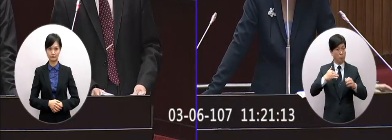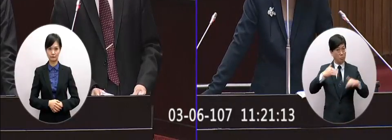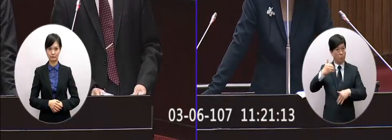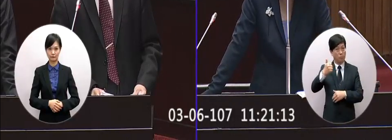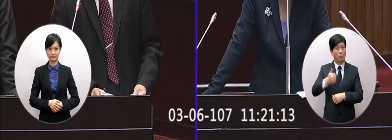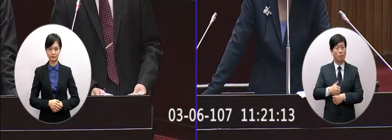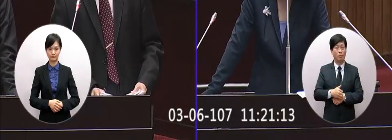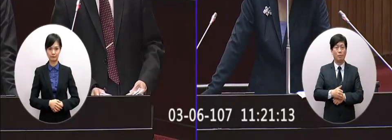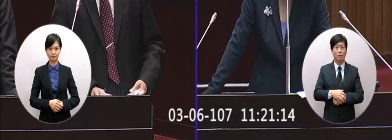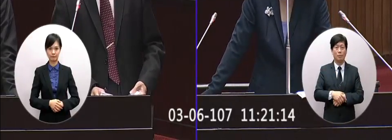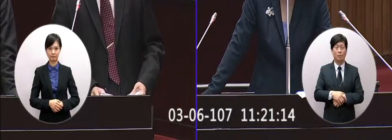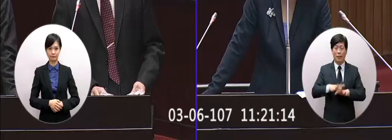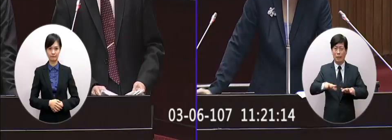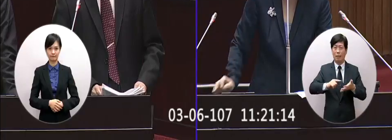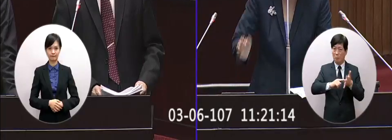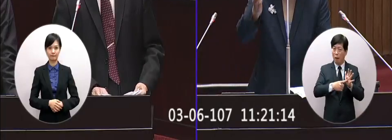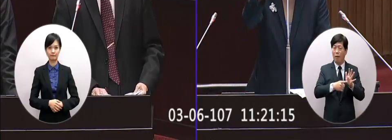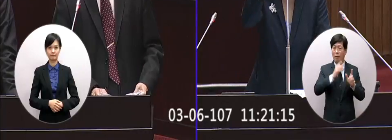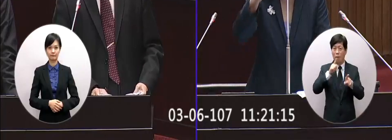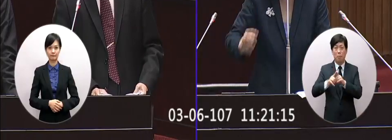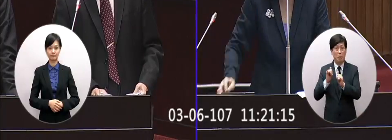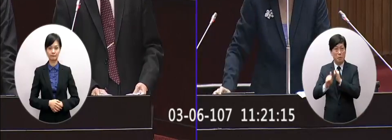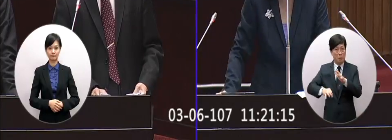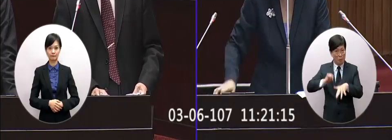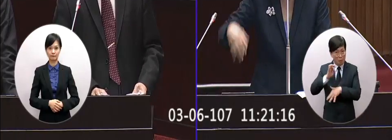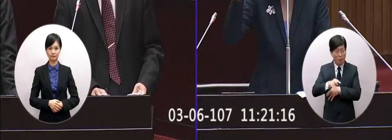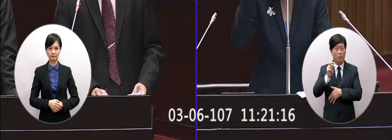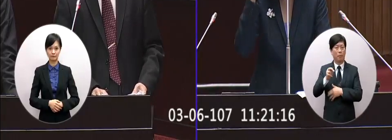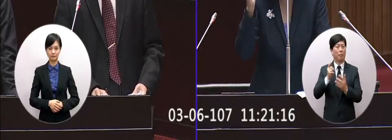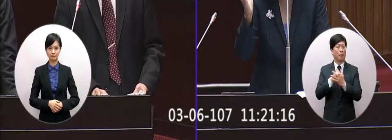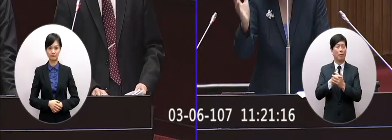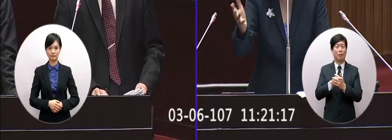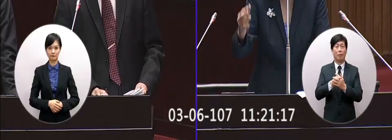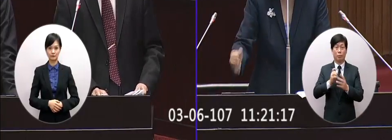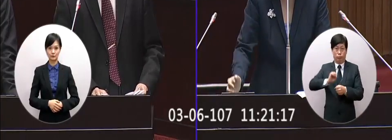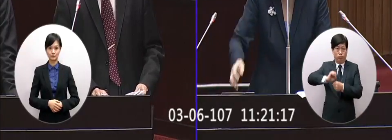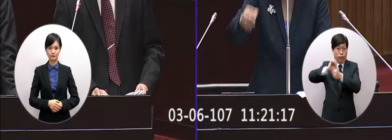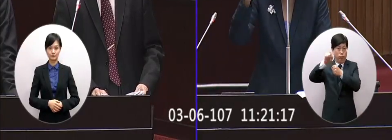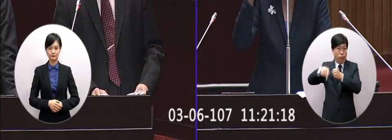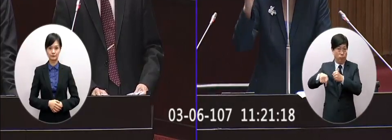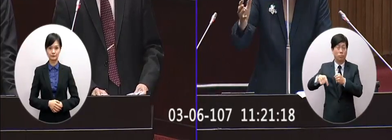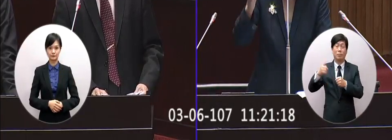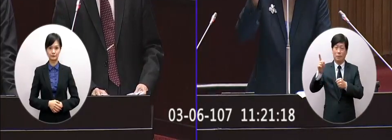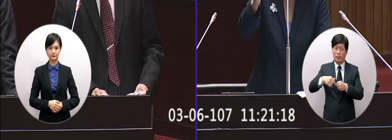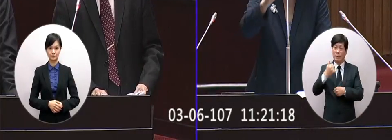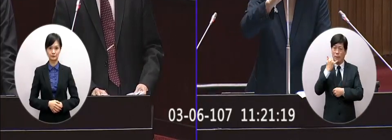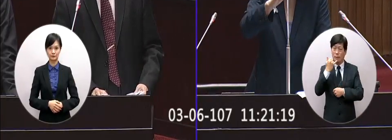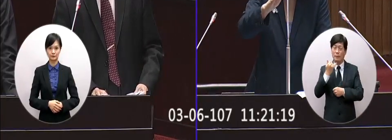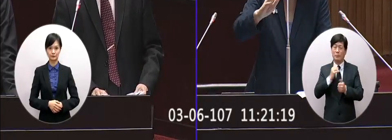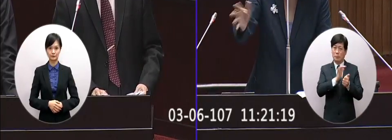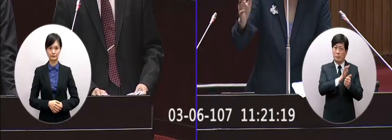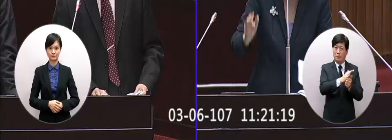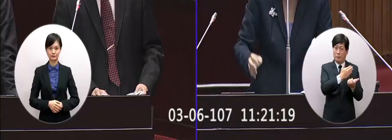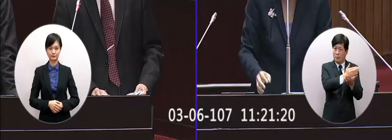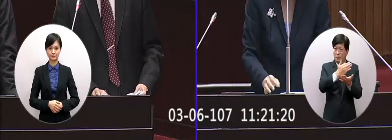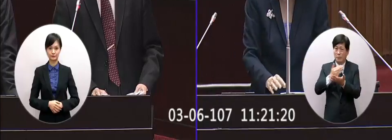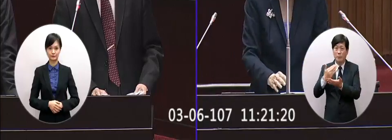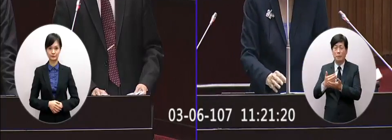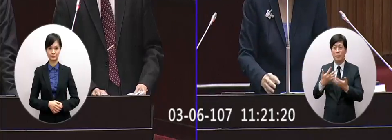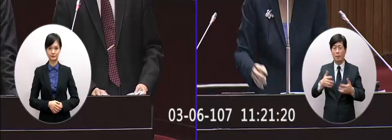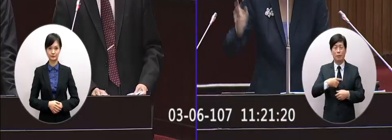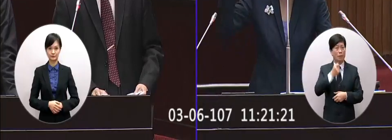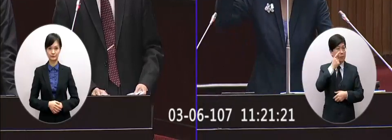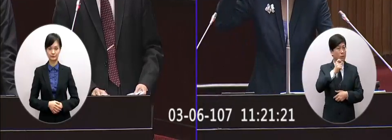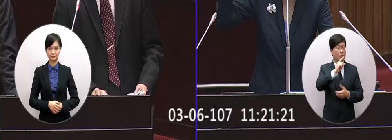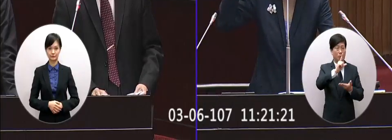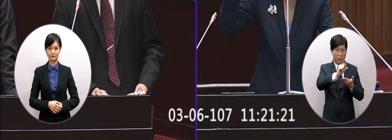好。我只是反映在民间投资，因为院长特别提到的嘛，我们要增强民间的投资，你才有办法解决我们现在很多的低